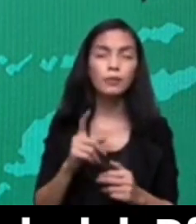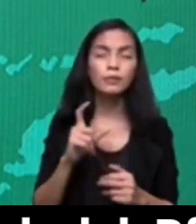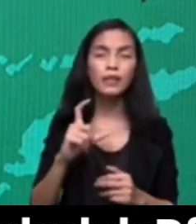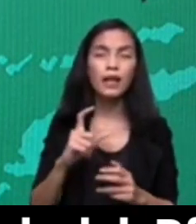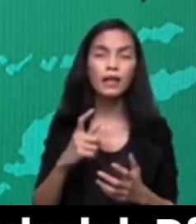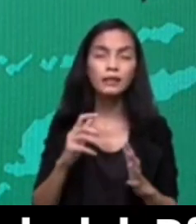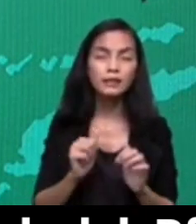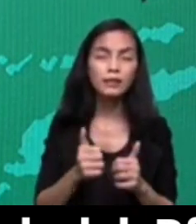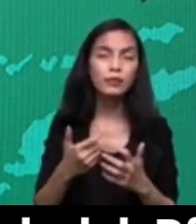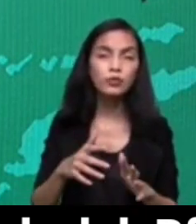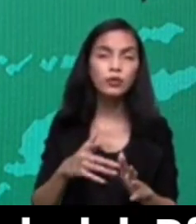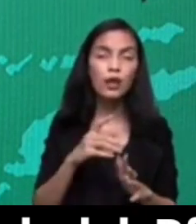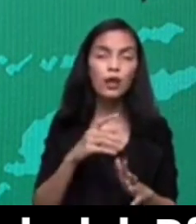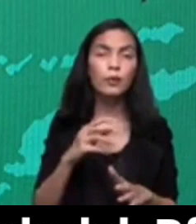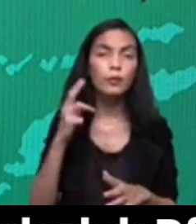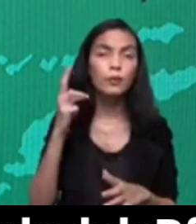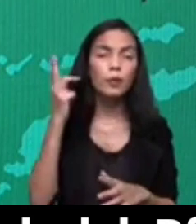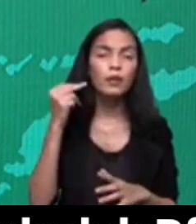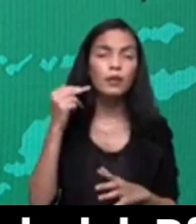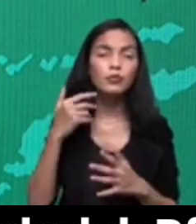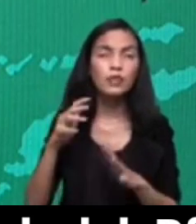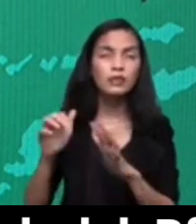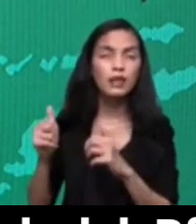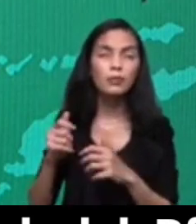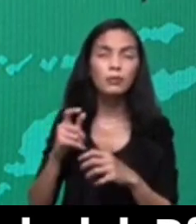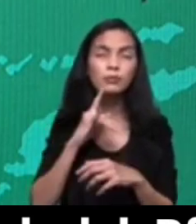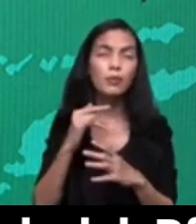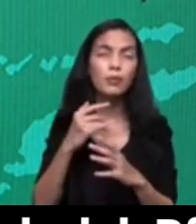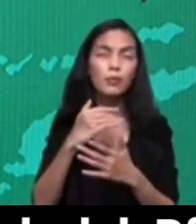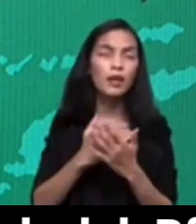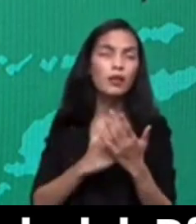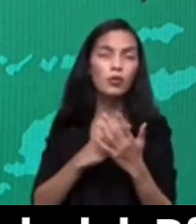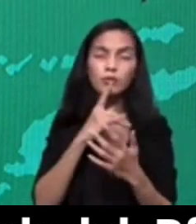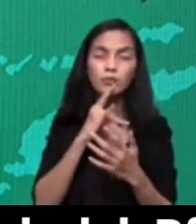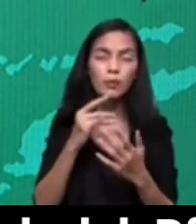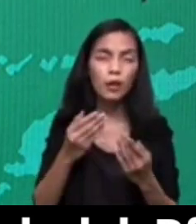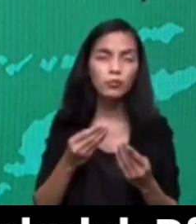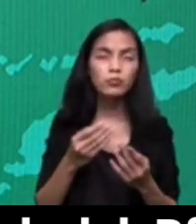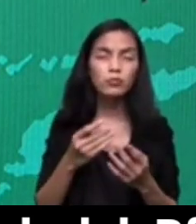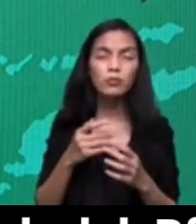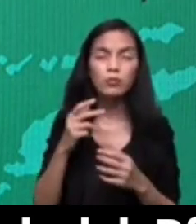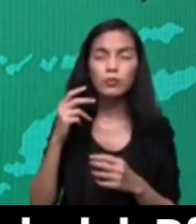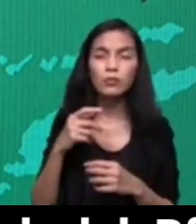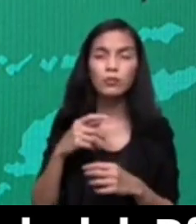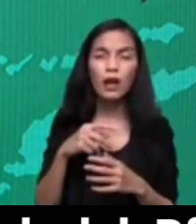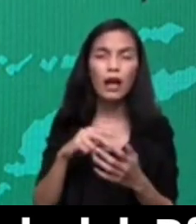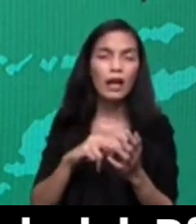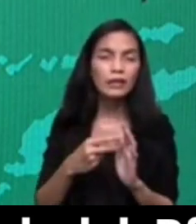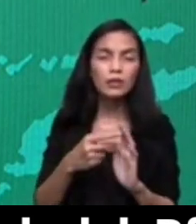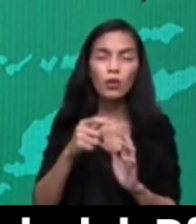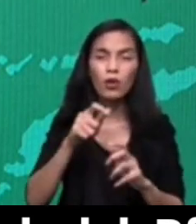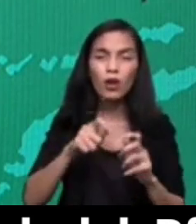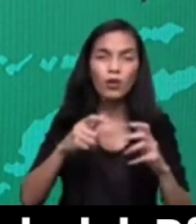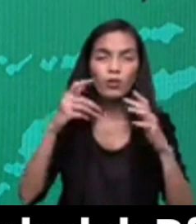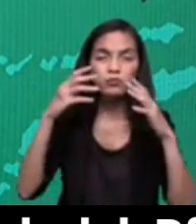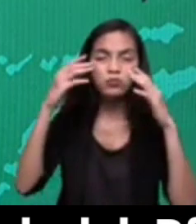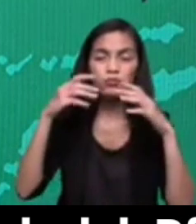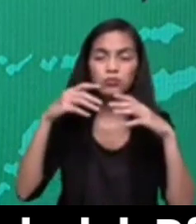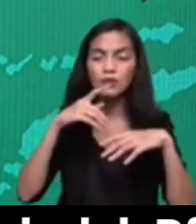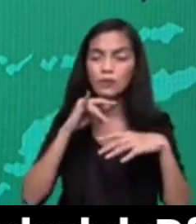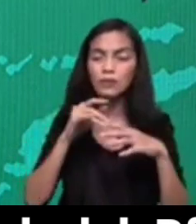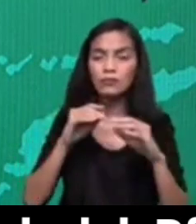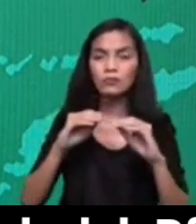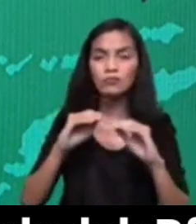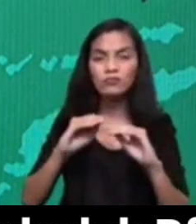disiapkan oleh pemerintah sesuai dengan ketentuan peternak perlu melengkapi data persyaratan pemberian bantuan agar prosesnya